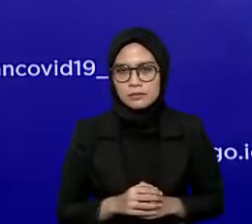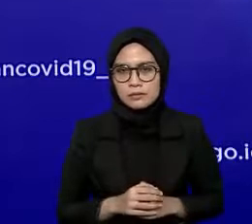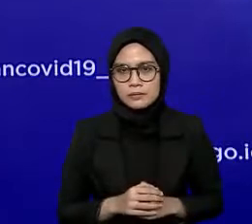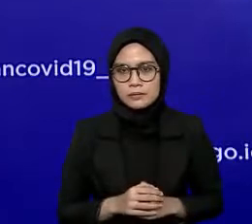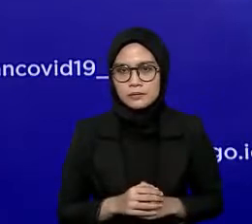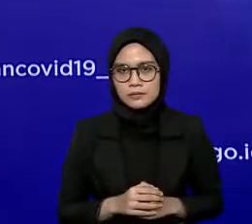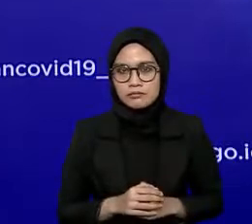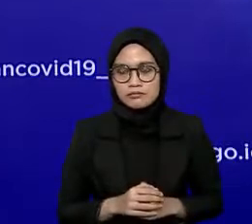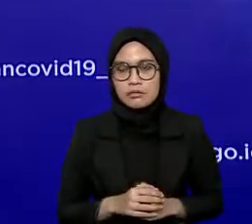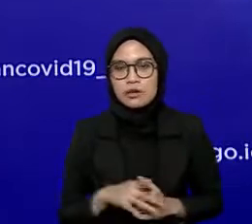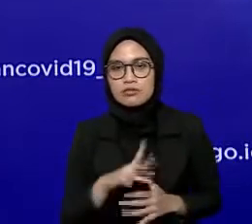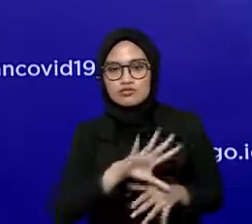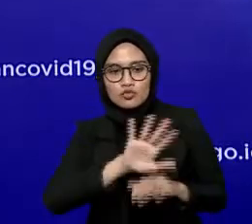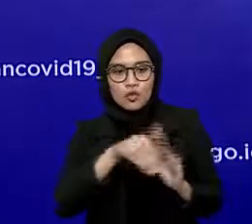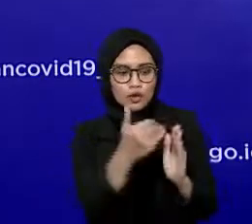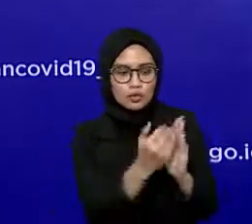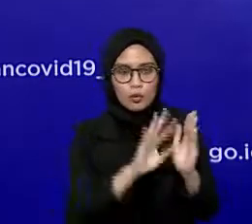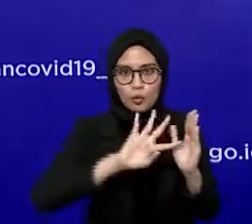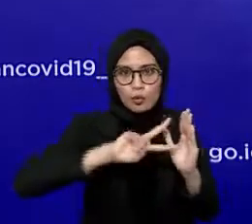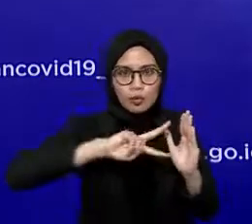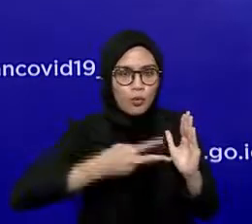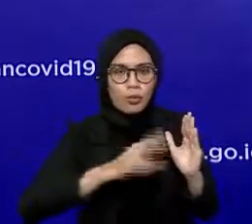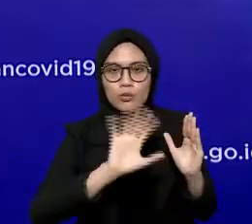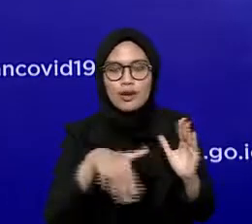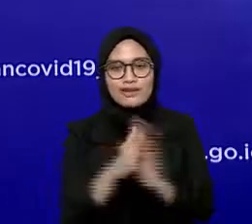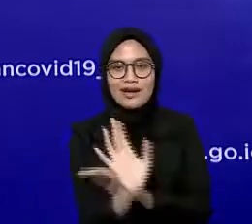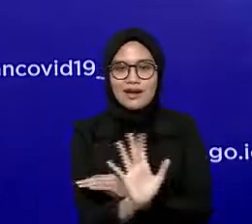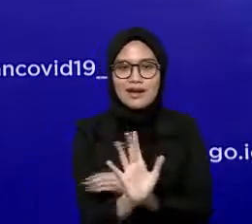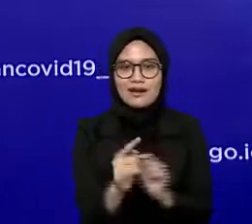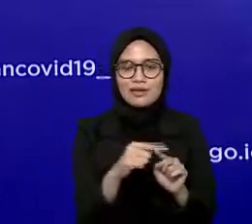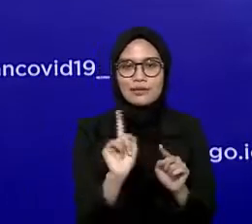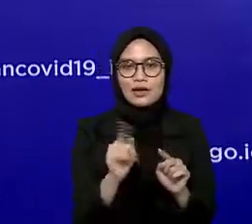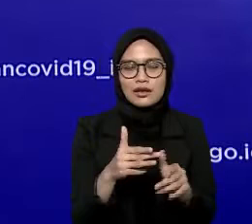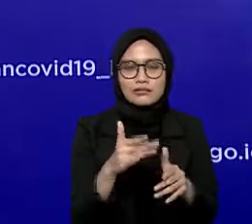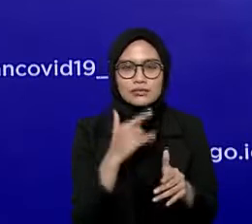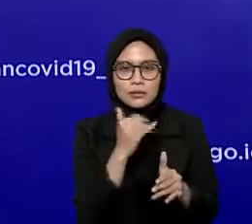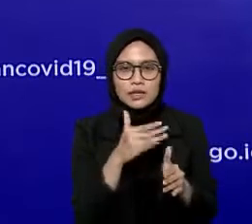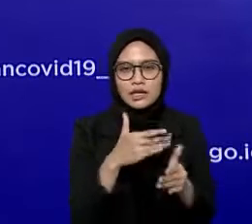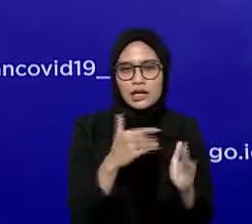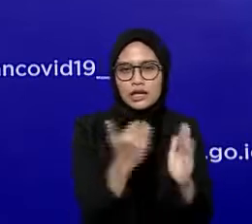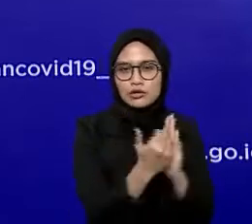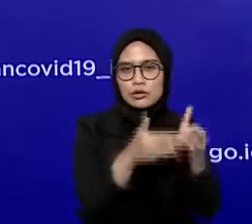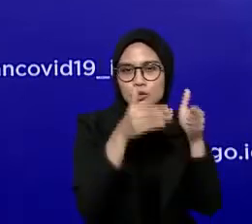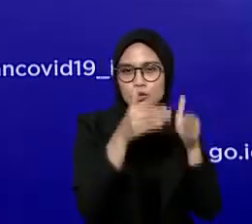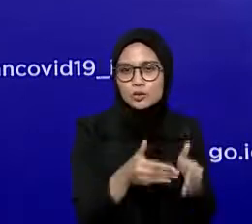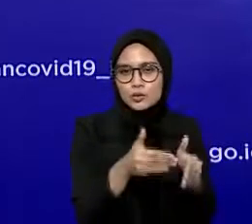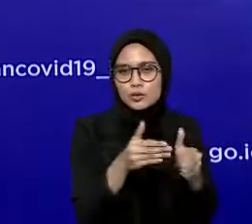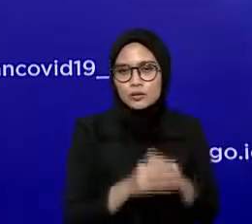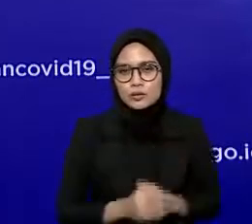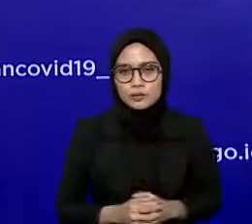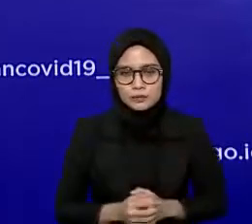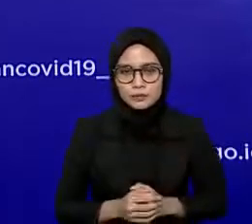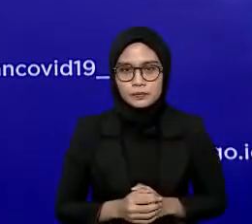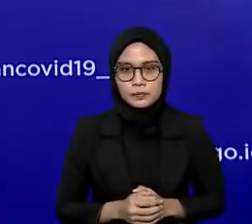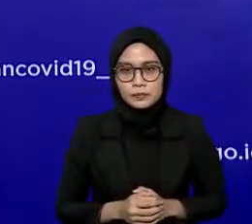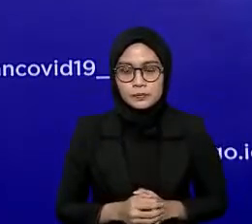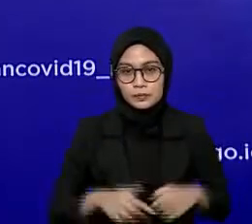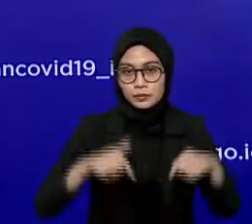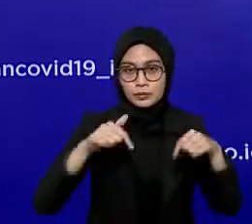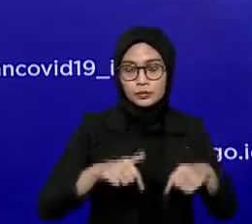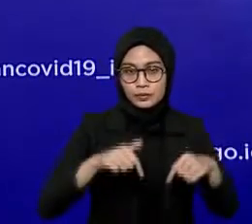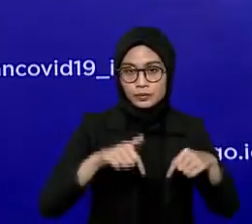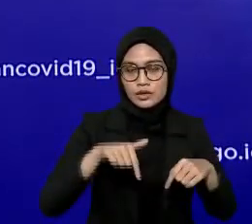Walau demikian, pemerintah memberikan tambahan aturan terkait dengan pelaksanaan Developmental Basketball League